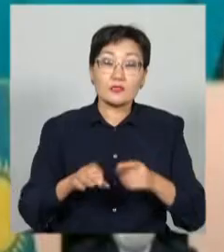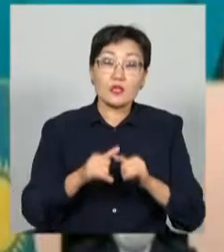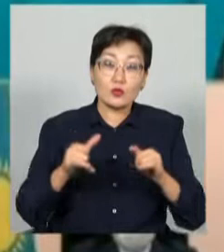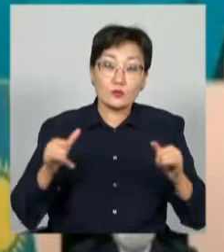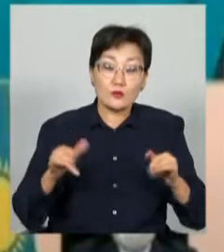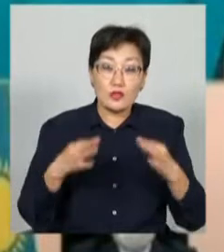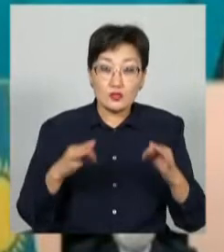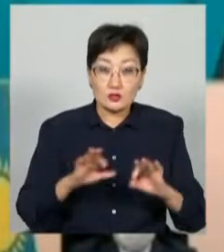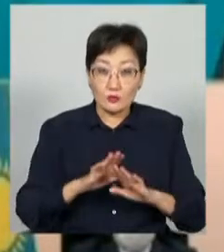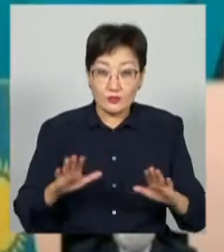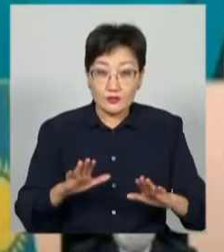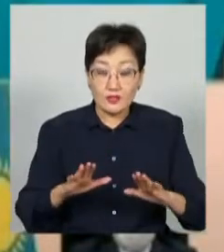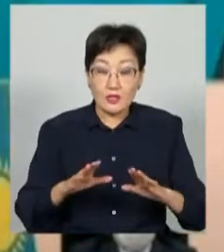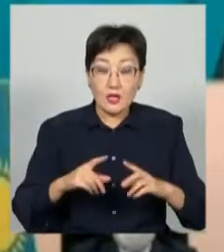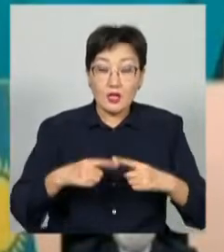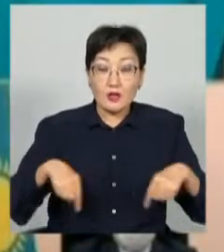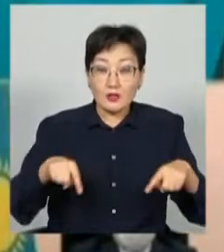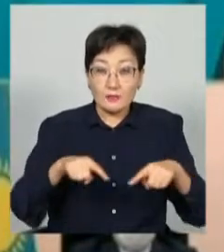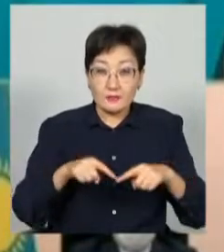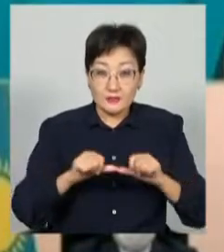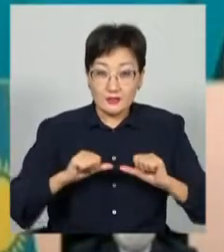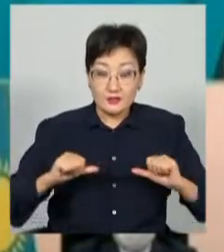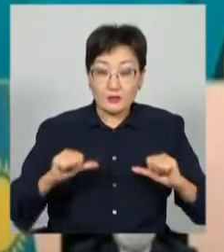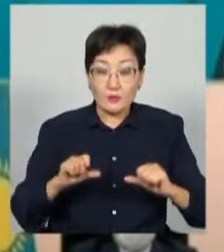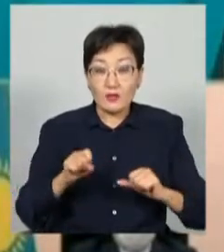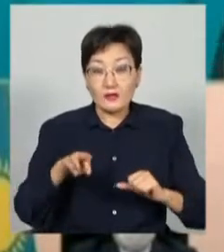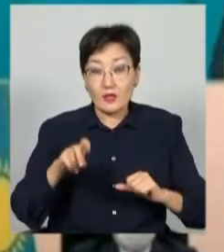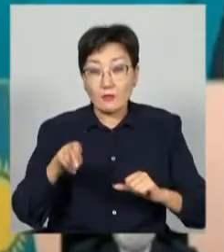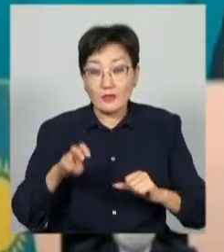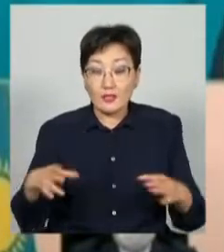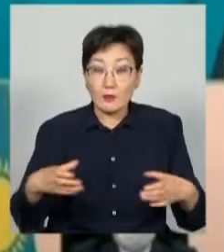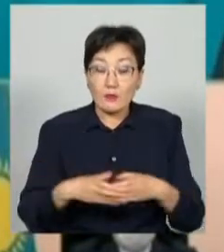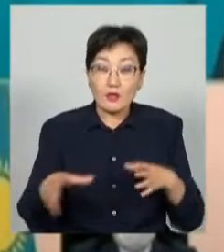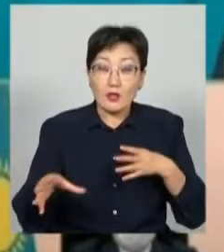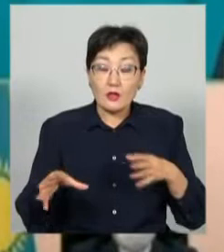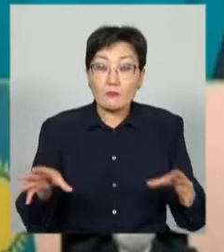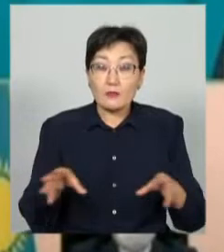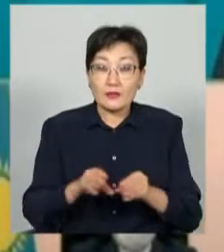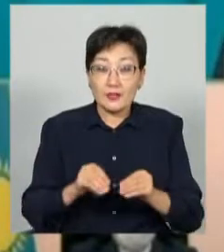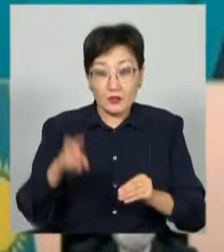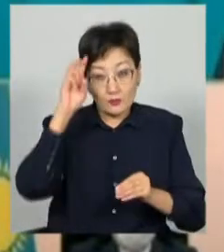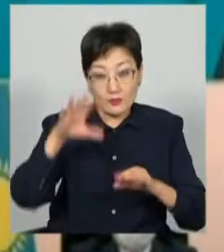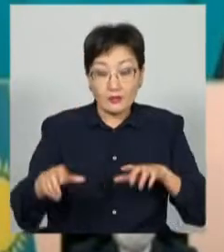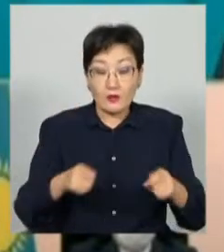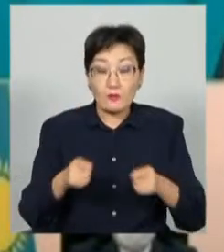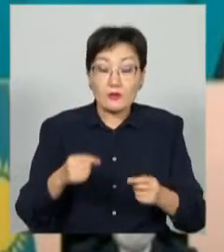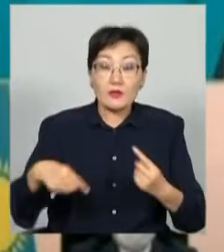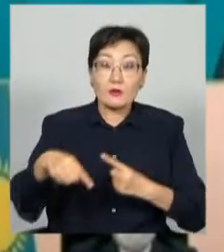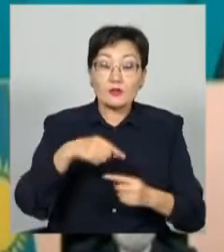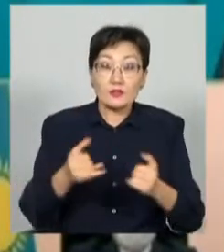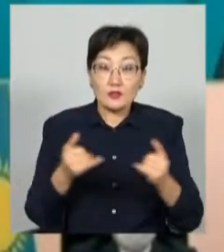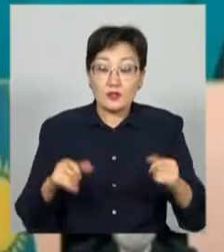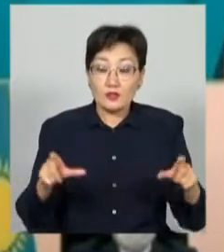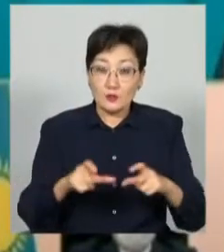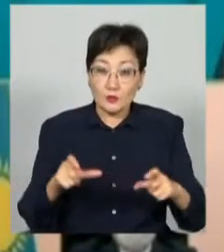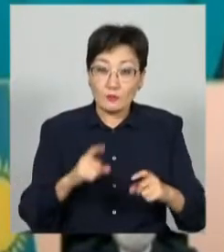таралуына жол бермеу жөніндегі ведомствоаралық комиссия Атамекен палатасымен бірге мемлекеттік басшысының бизнеске арналған карантиндік